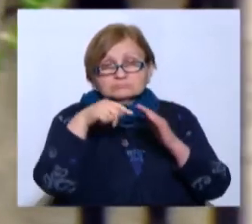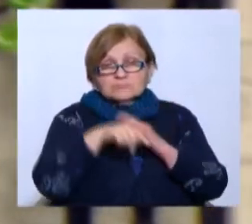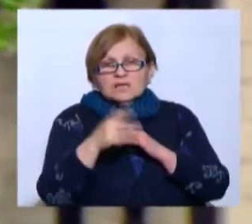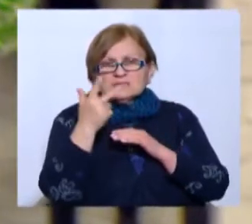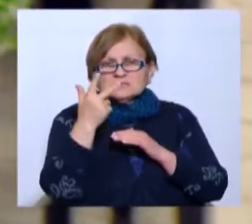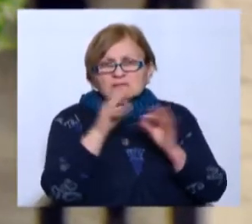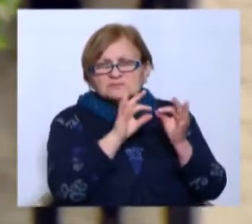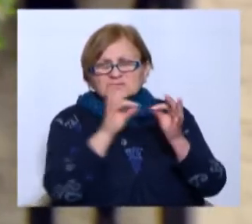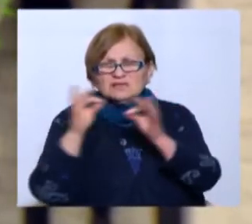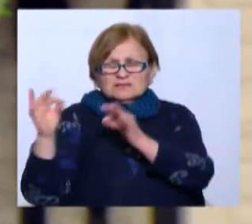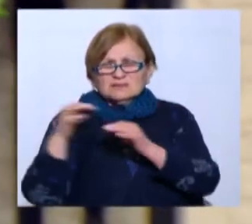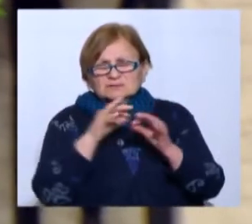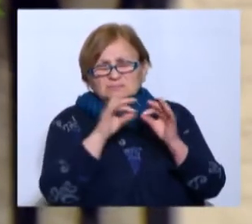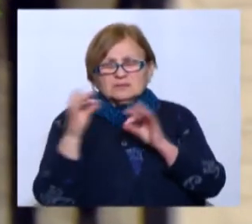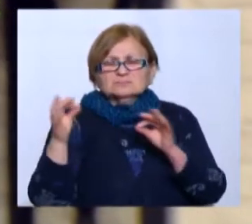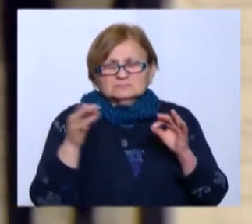წინადადებით